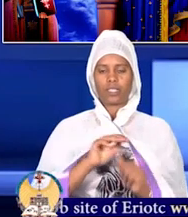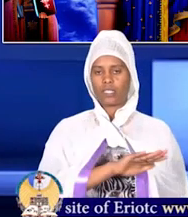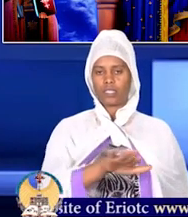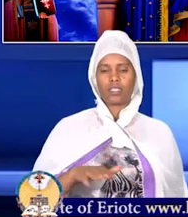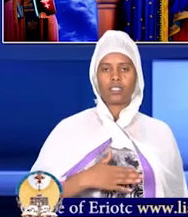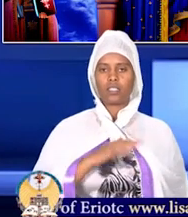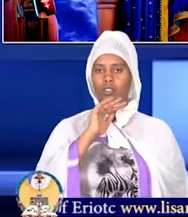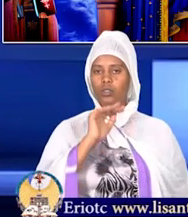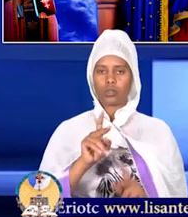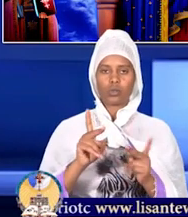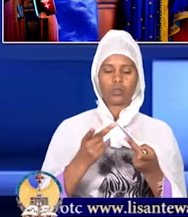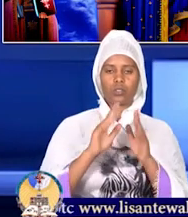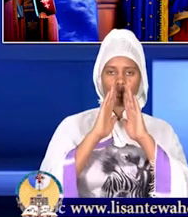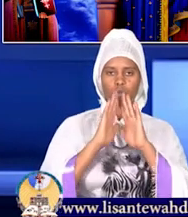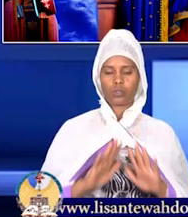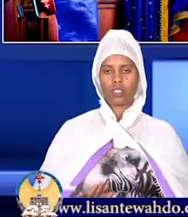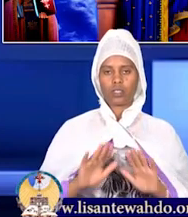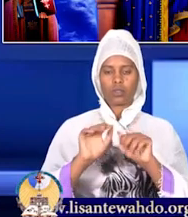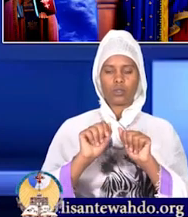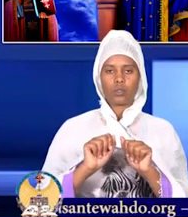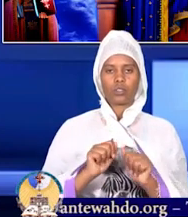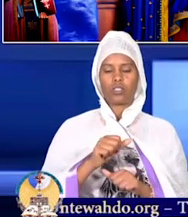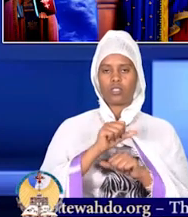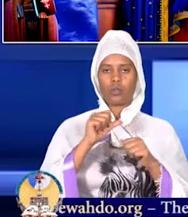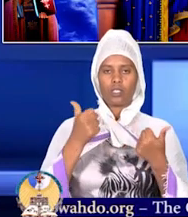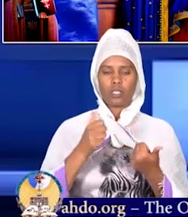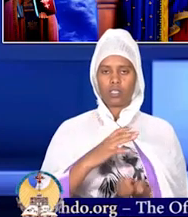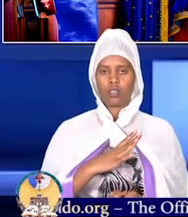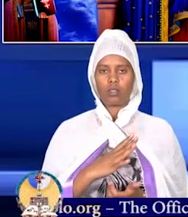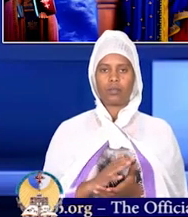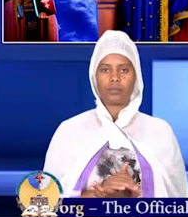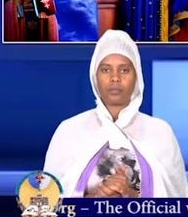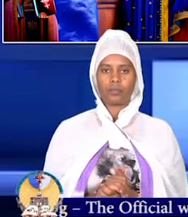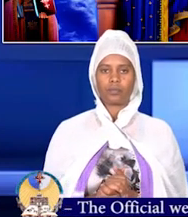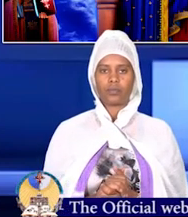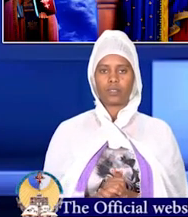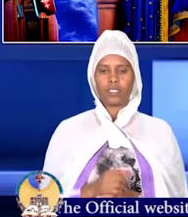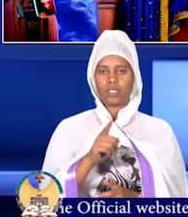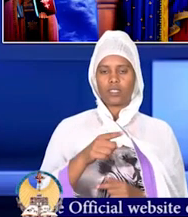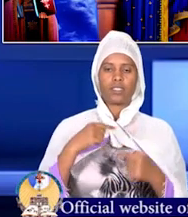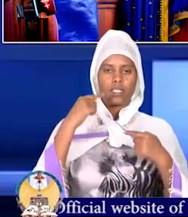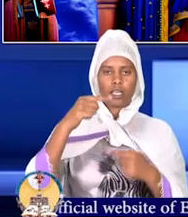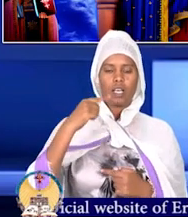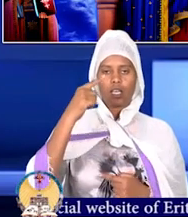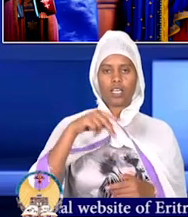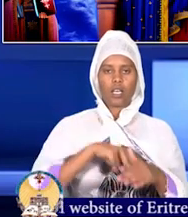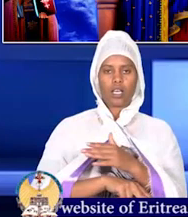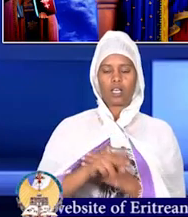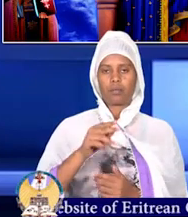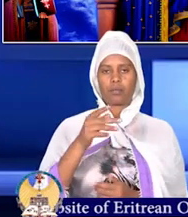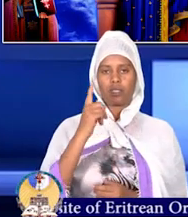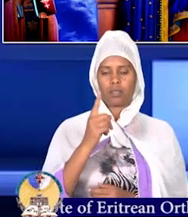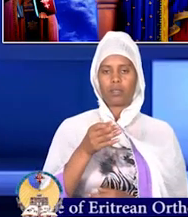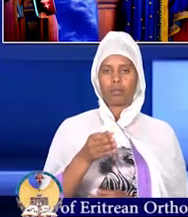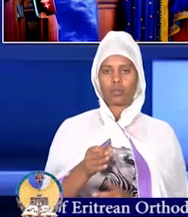ዝኾነ ንሕና ደቁ ድማ ቅዱሳን ክንከውን ጸዊዕና ኣሎ። እዚ ቃል እዚ